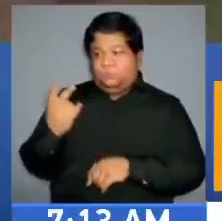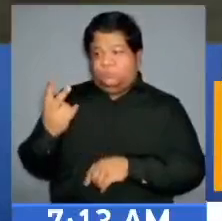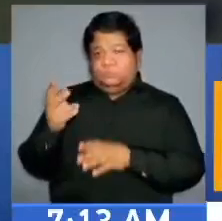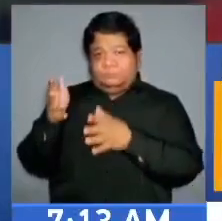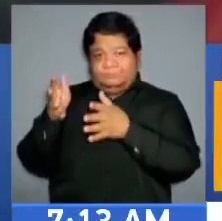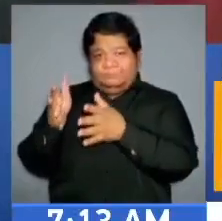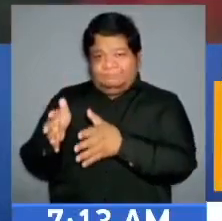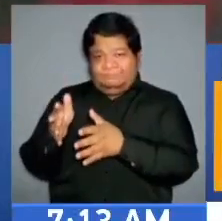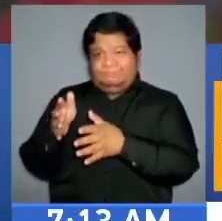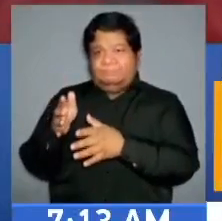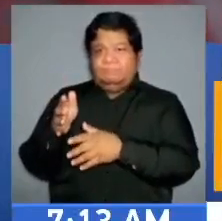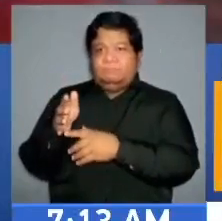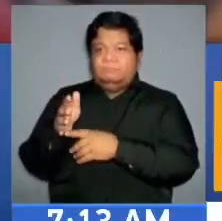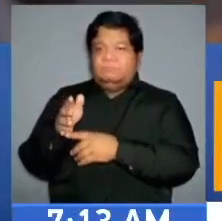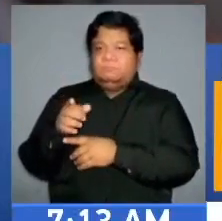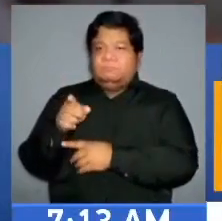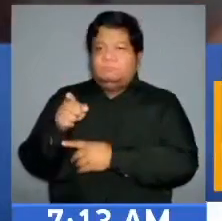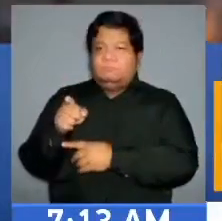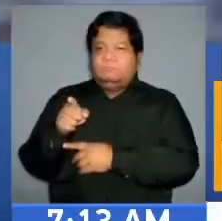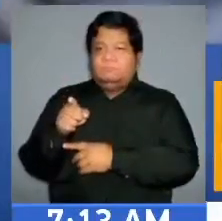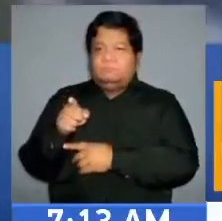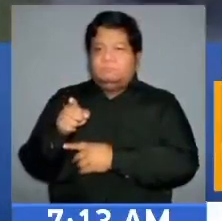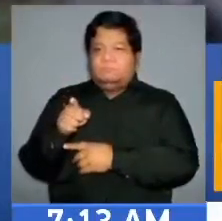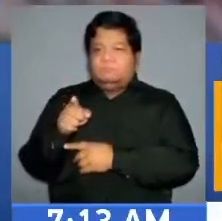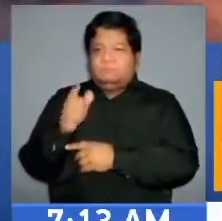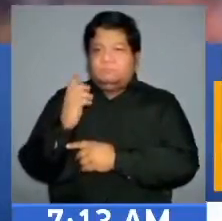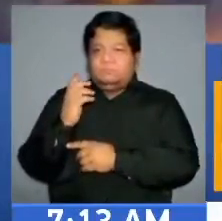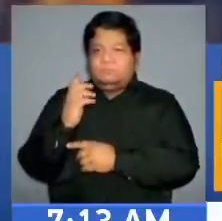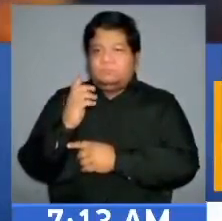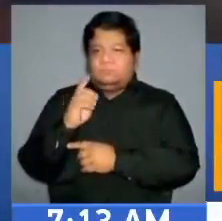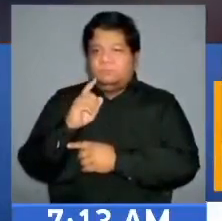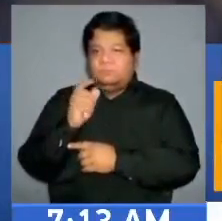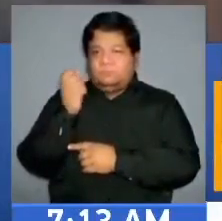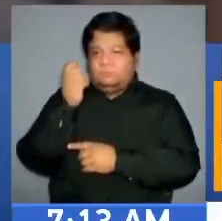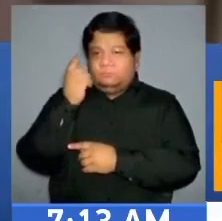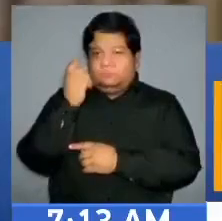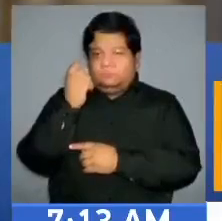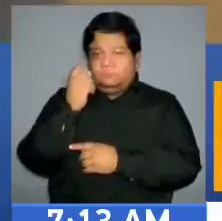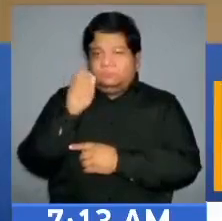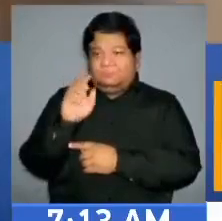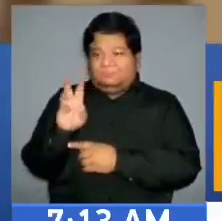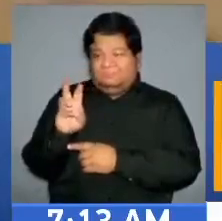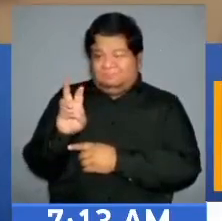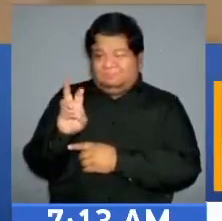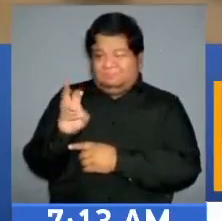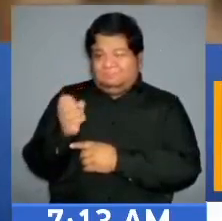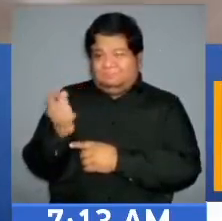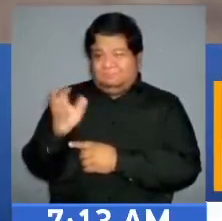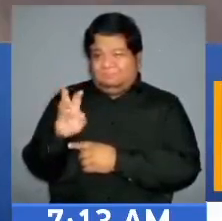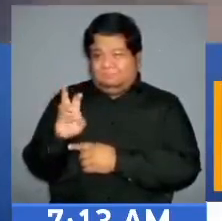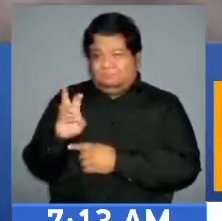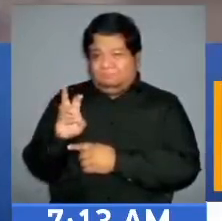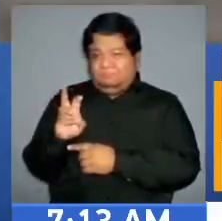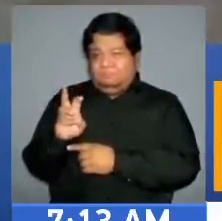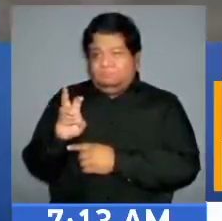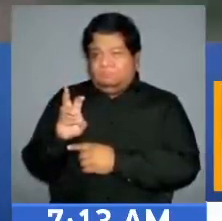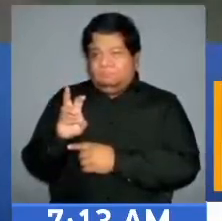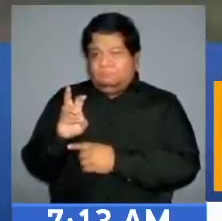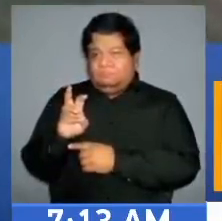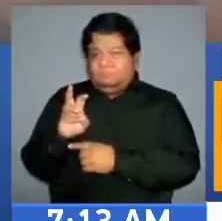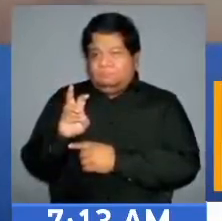namin paliwanagin na itong anim na to, nasa isa sa anim sila sa mga trafficking